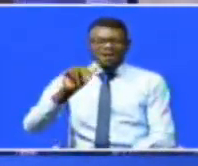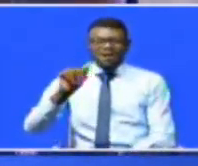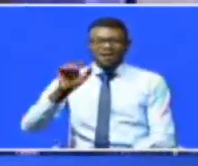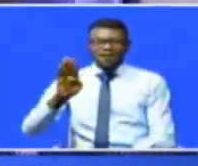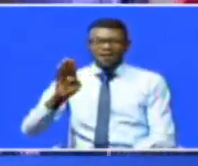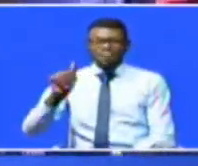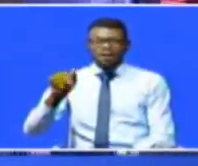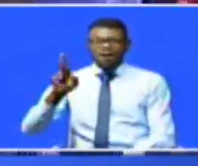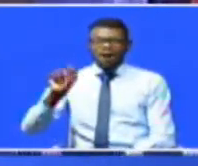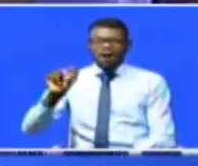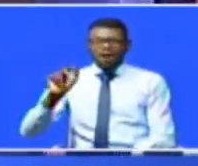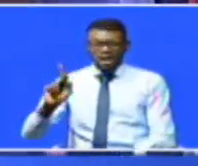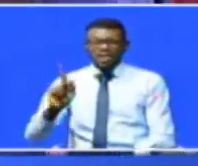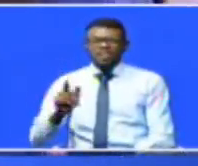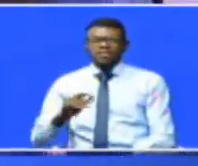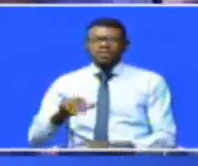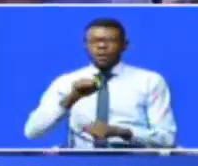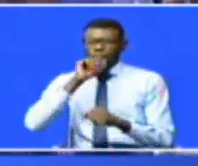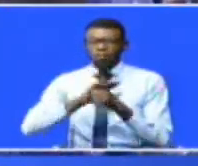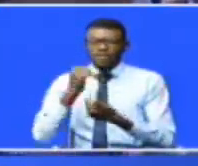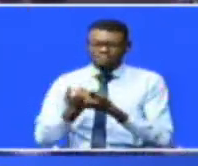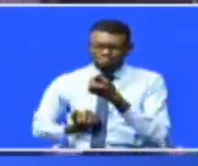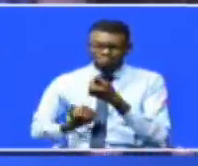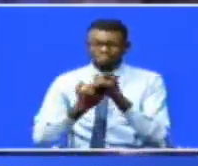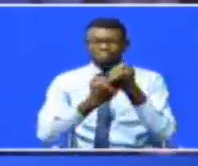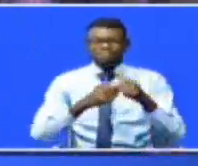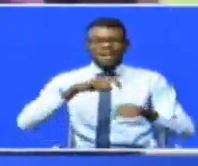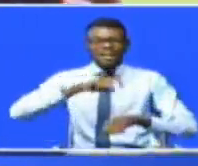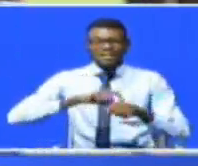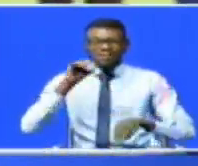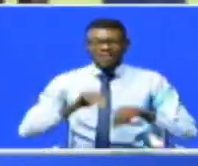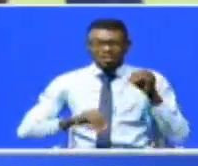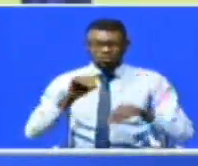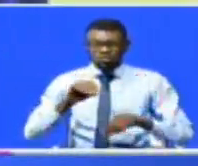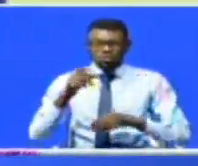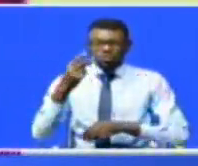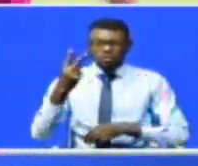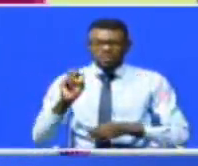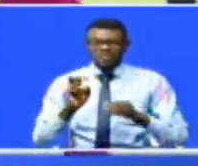Moi, wamemhakikishia uungwaji mkono wakati wa uchaguzi wa mwaka 2022.